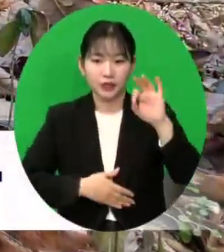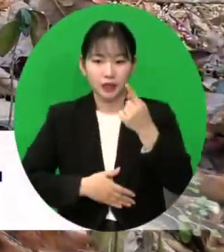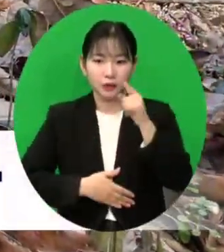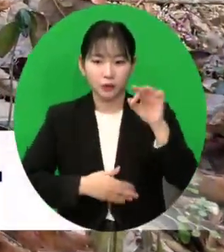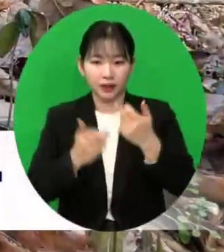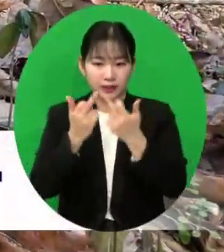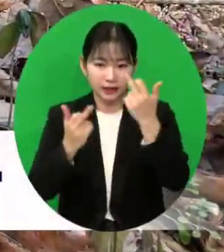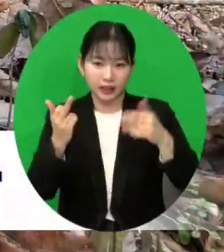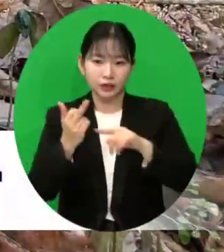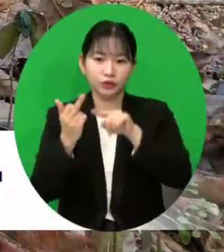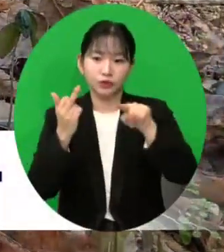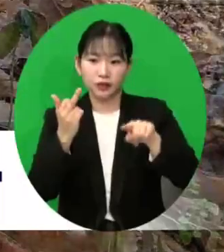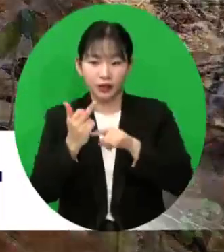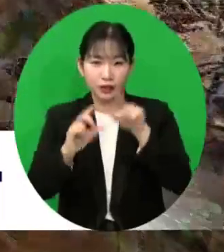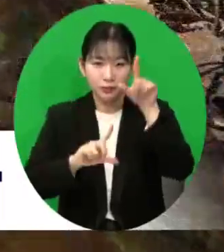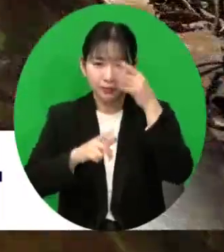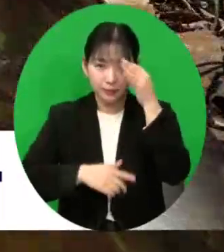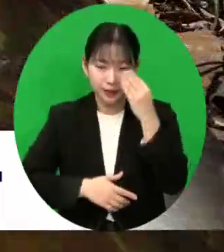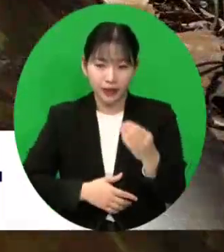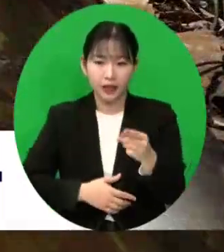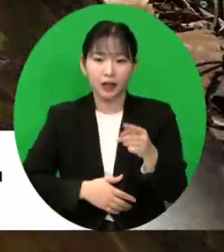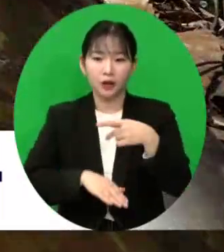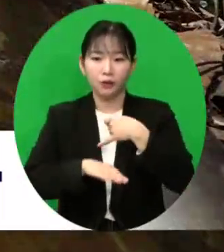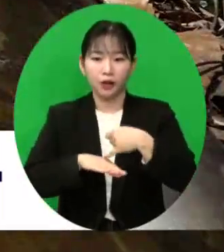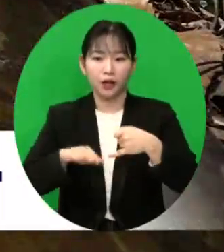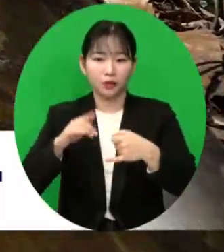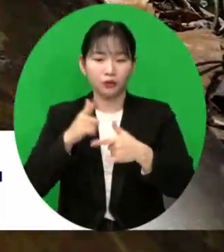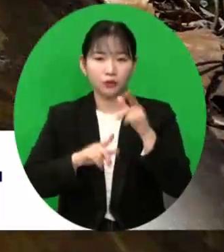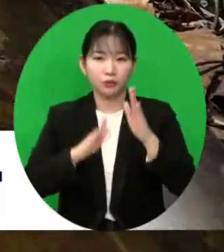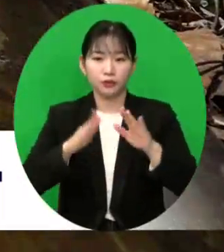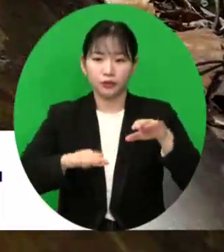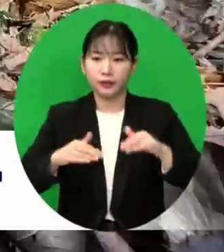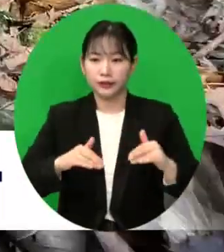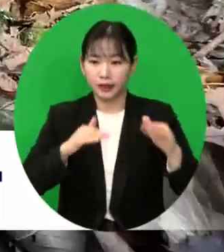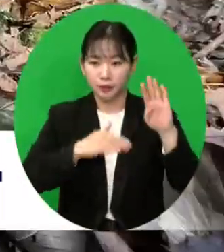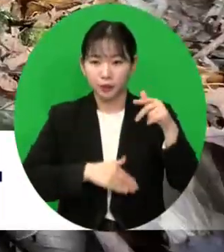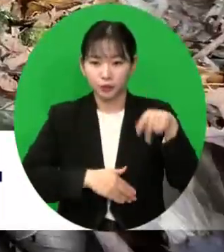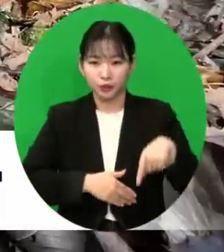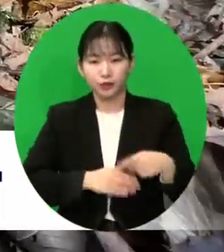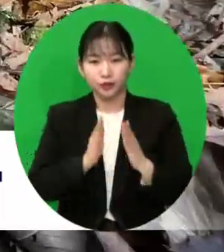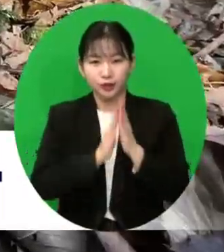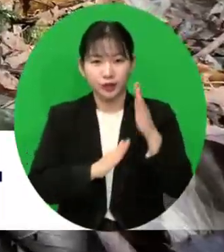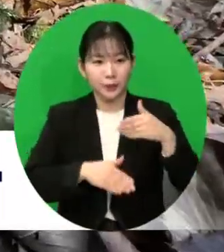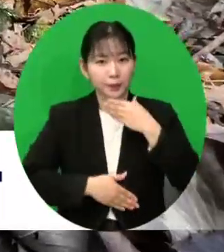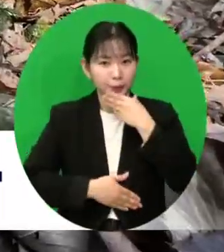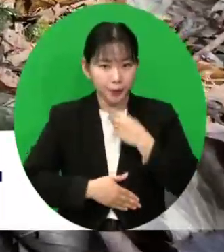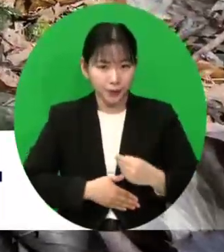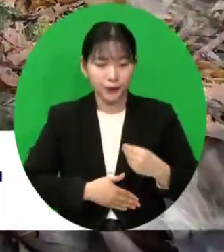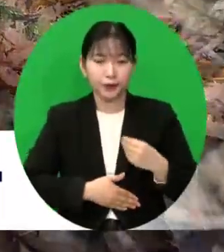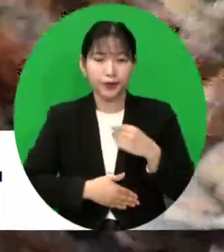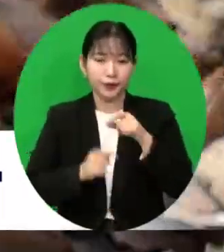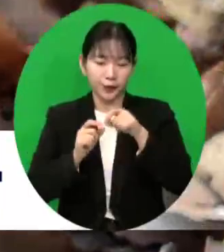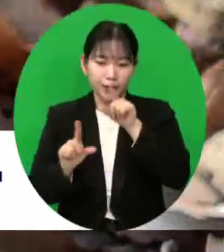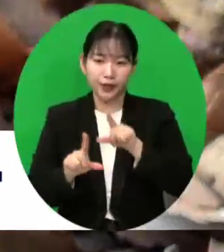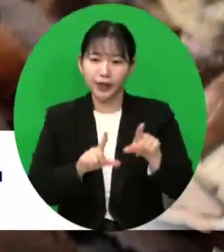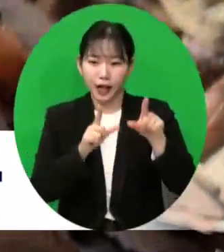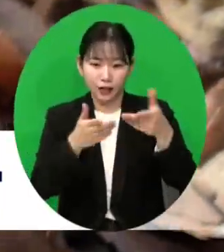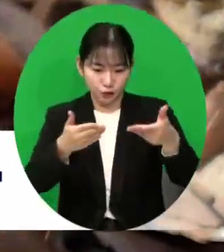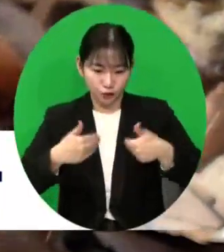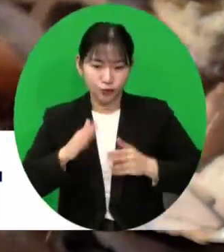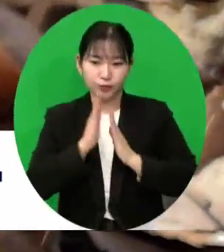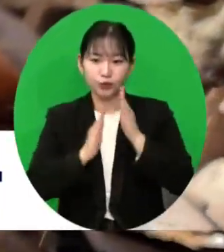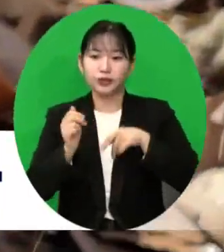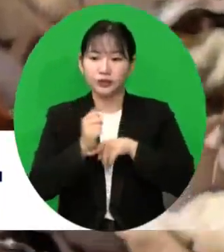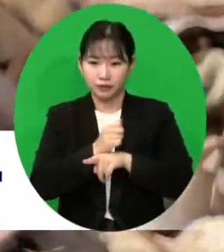모습을 드러냈습니다 완도 수목원에 자생하는 복수초는 복과 장수를 주는 풀이라는 뜻을 지니고 있으며